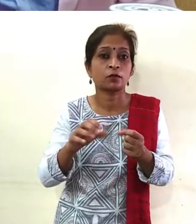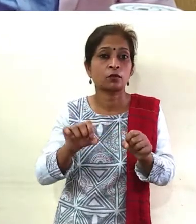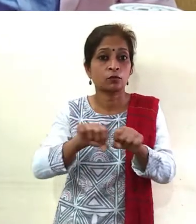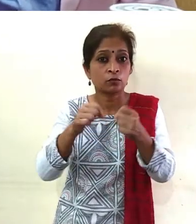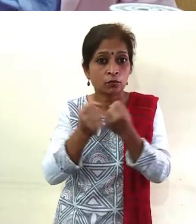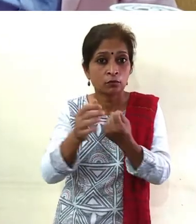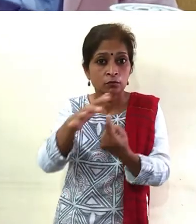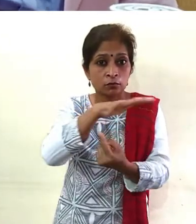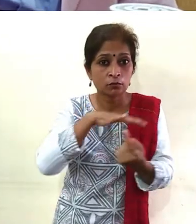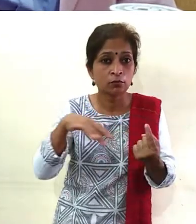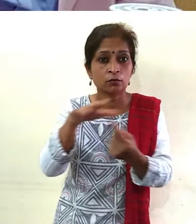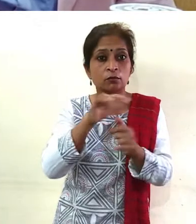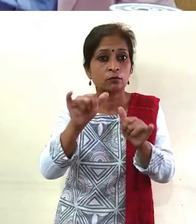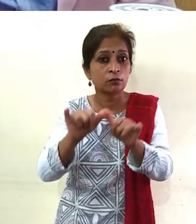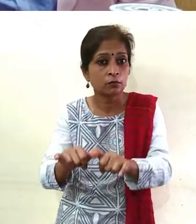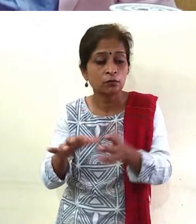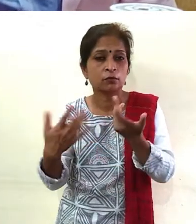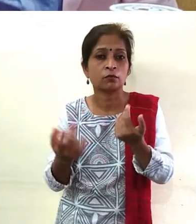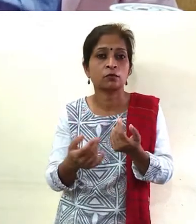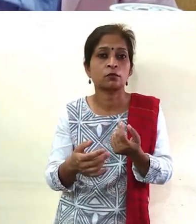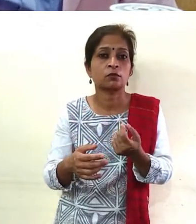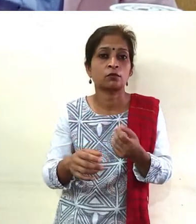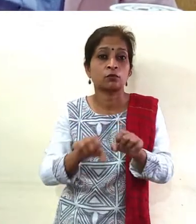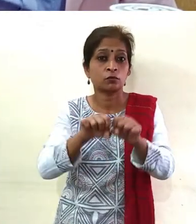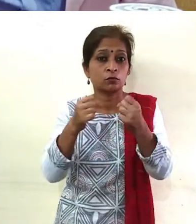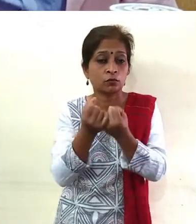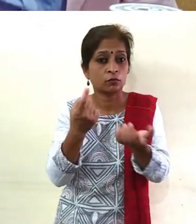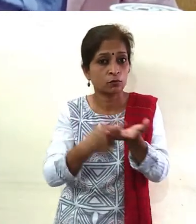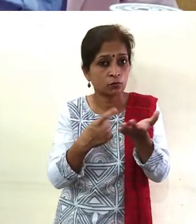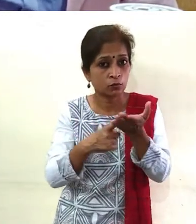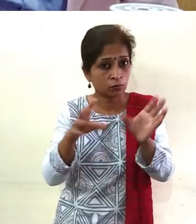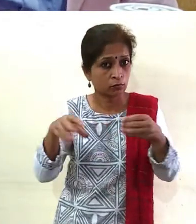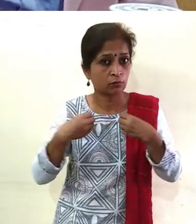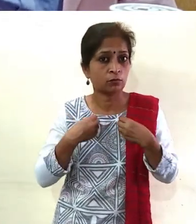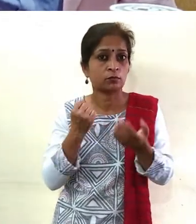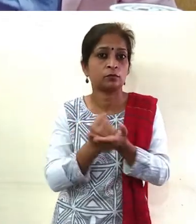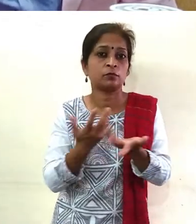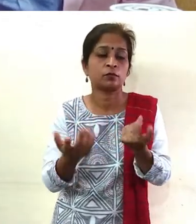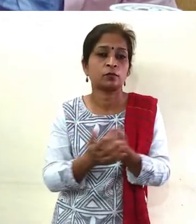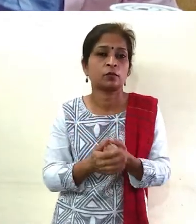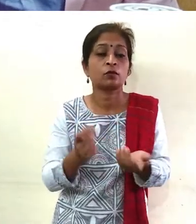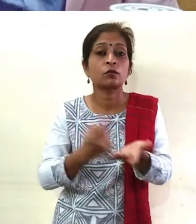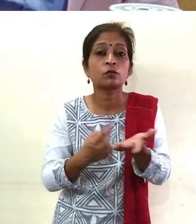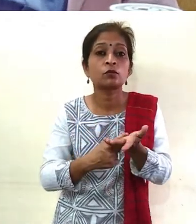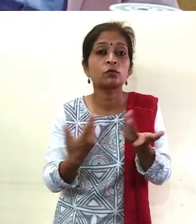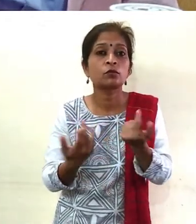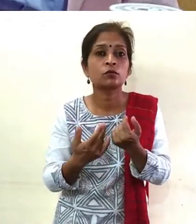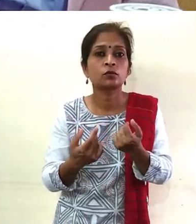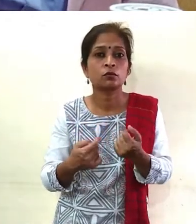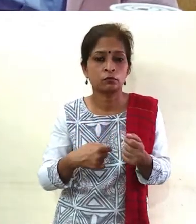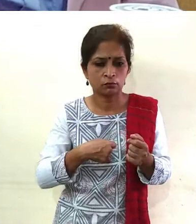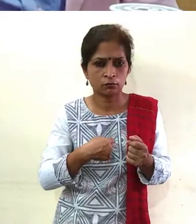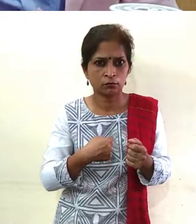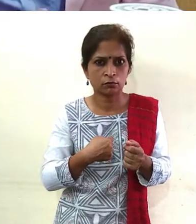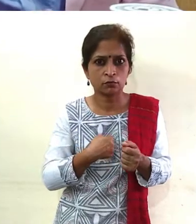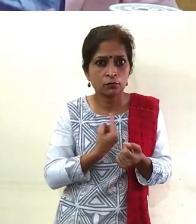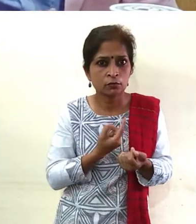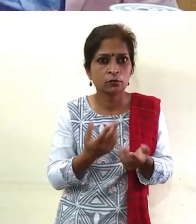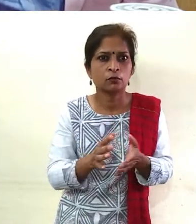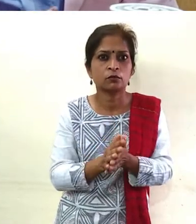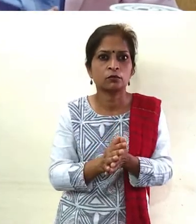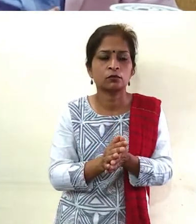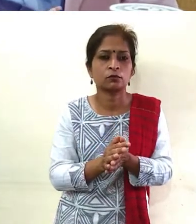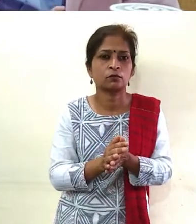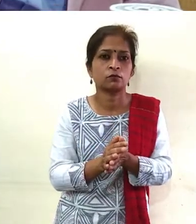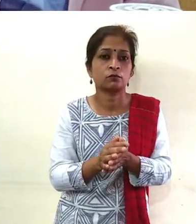समाज में रहने के लिए समाज के कुछ नियमों को मानना पड़ता है, और नियम आप दूसरे से नहीं बनाते हैं। गांधी जी कहते हैं ना,